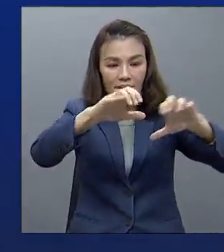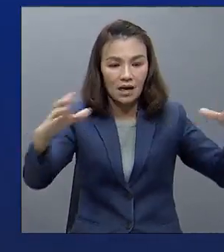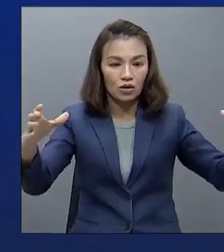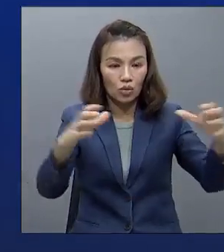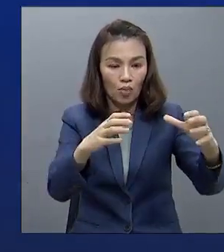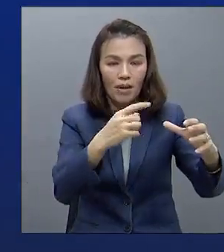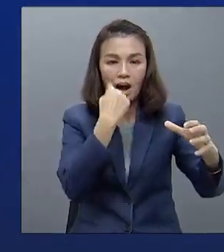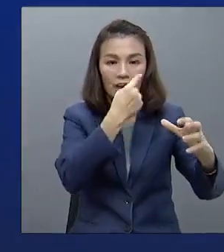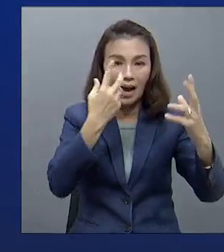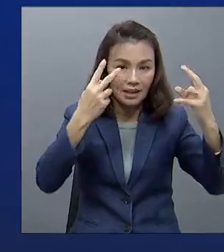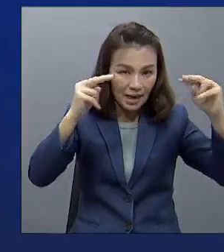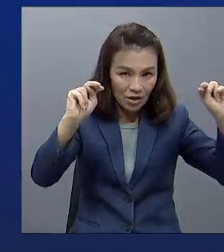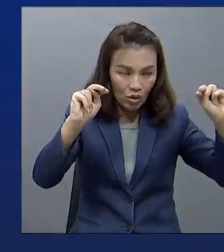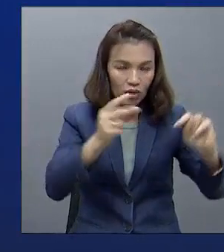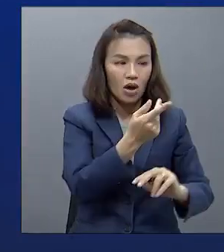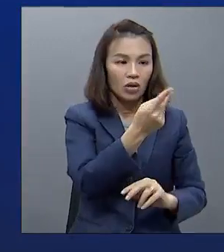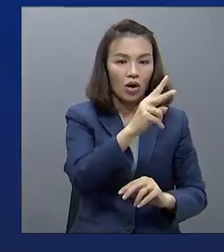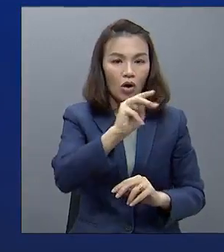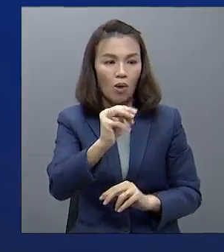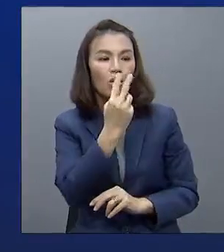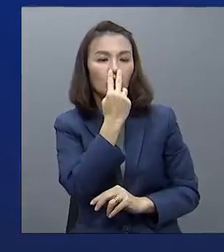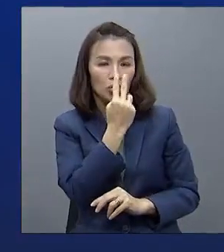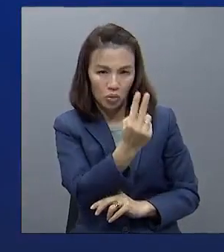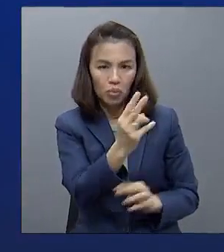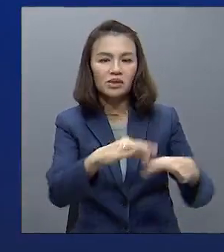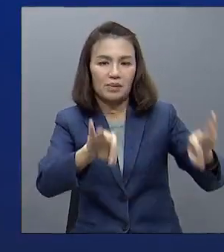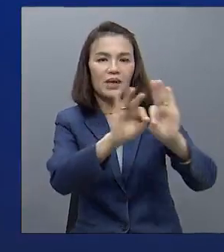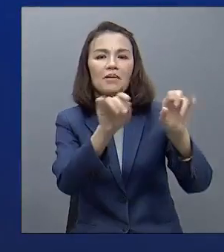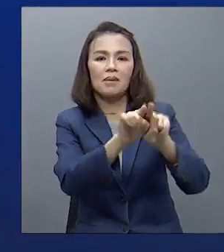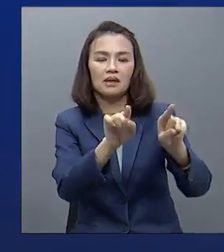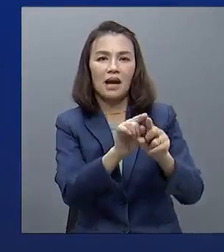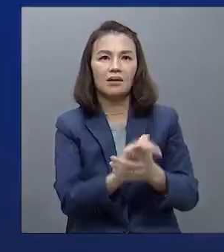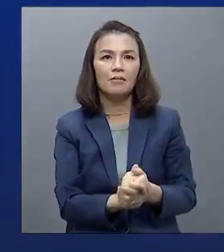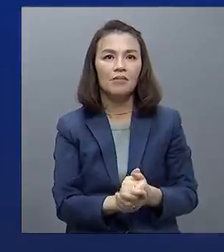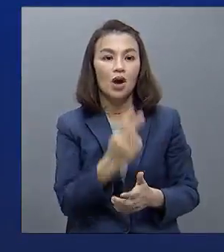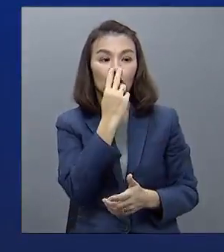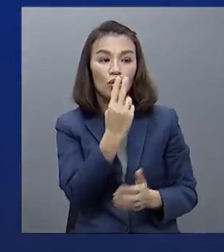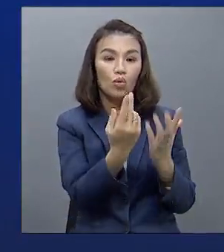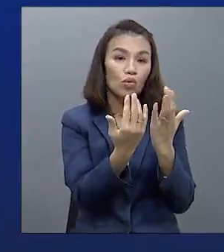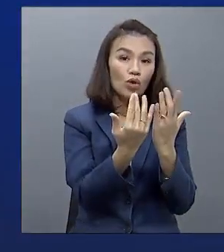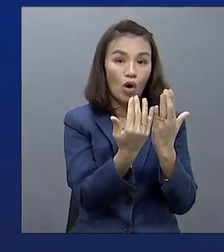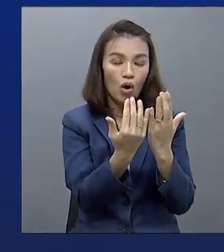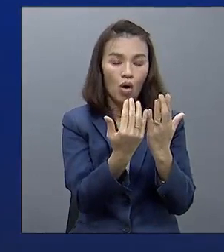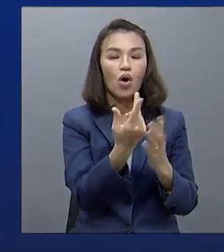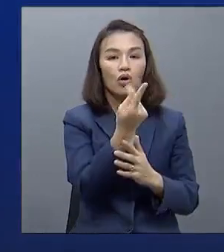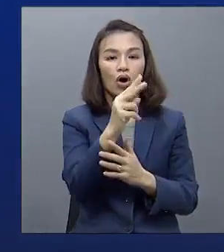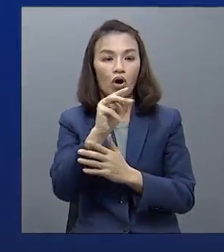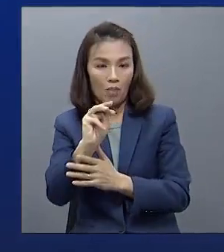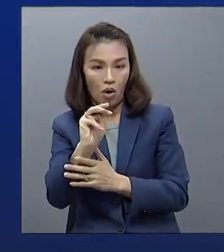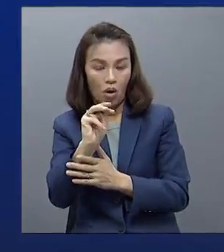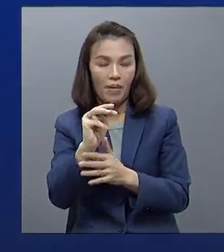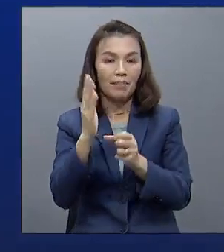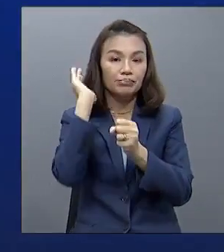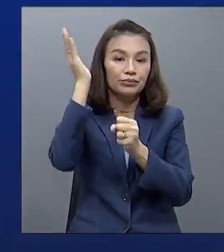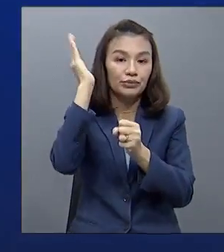เป็นนายกรัฐมนตรีและก็คณะรัฐมนตรีก็ต้องดูด้วยนะคะนอกจากนี้ค่ะกำลังรอดูนโยบายของคณะรัฐมนตรีชุดใหม่ที่จะแถลงต่อ